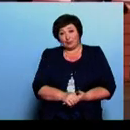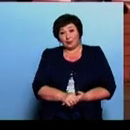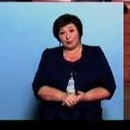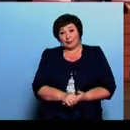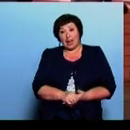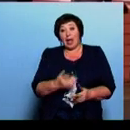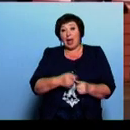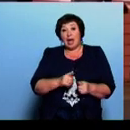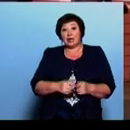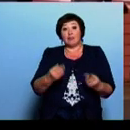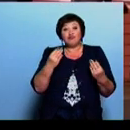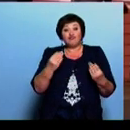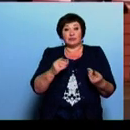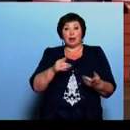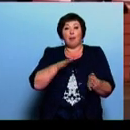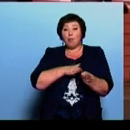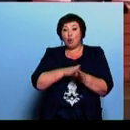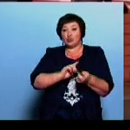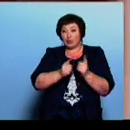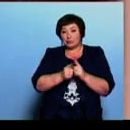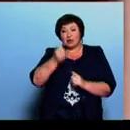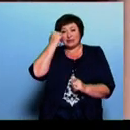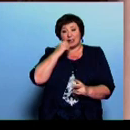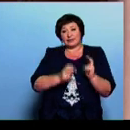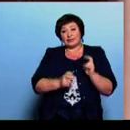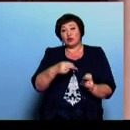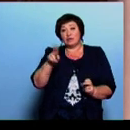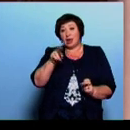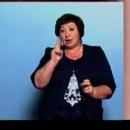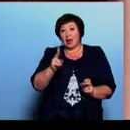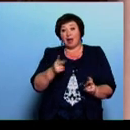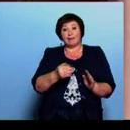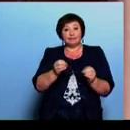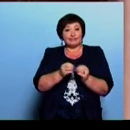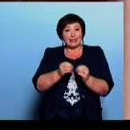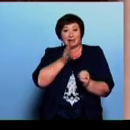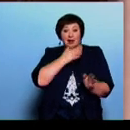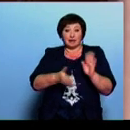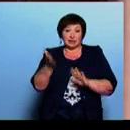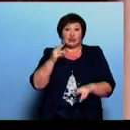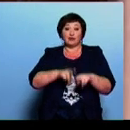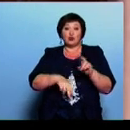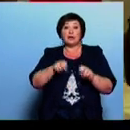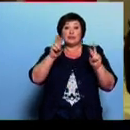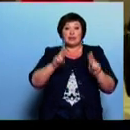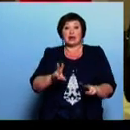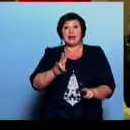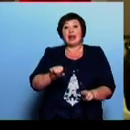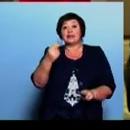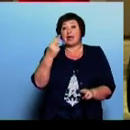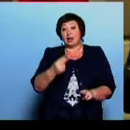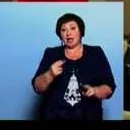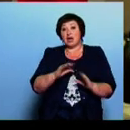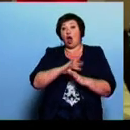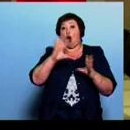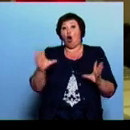Это внушительное здание, полностью перестроенное из старого заводского ДК, открылось ровно 10 лет назад. Его строили специально для национально-культурных